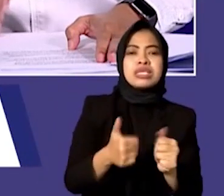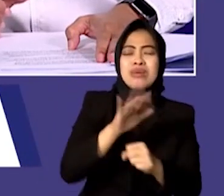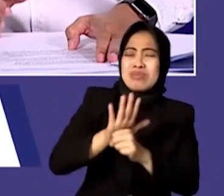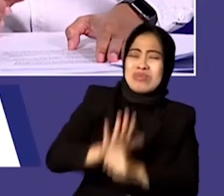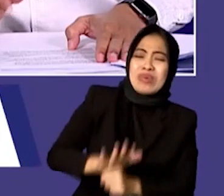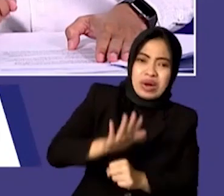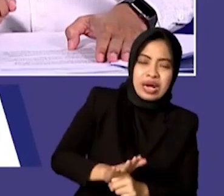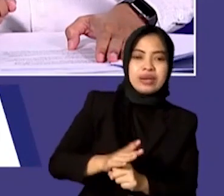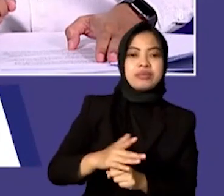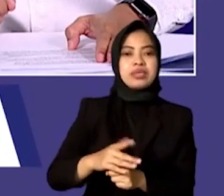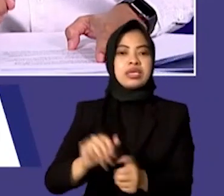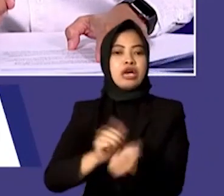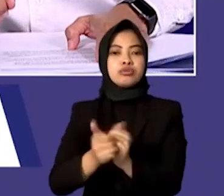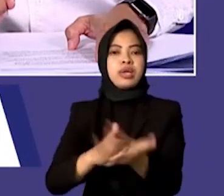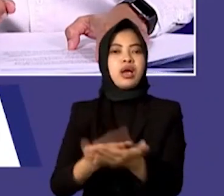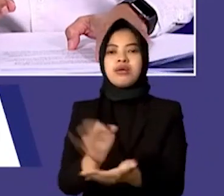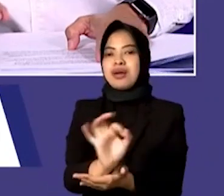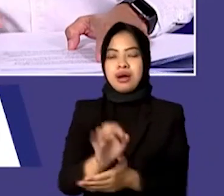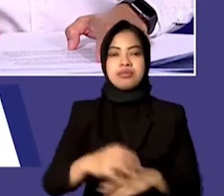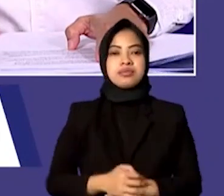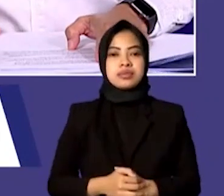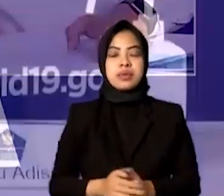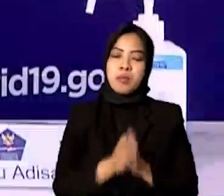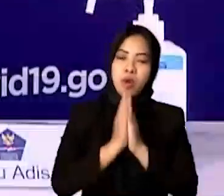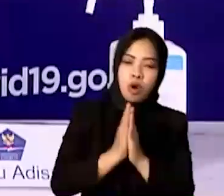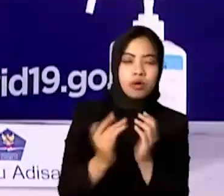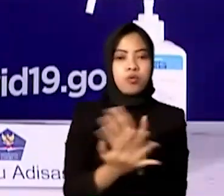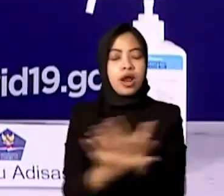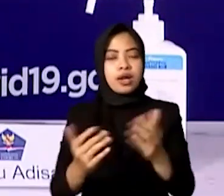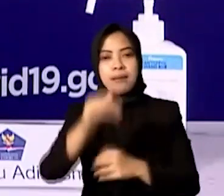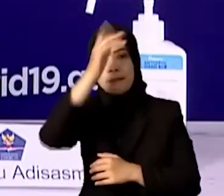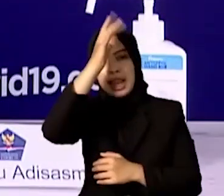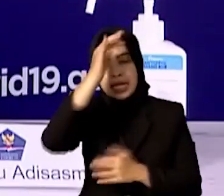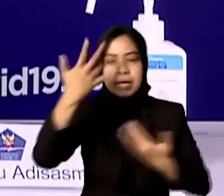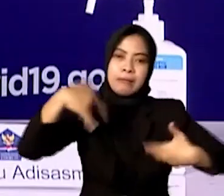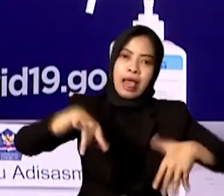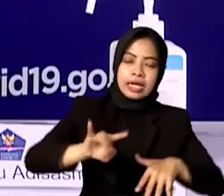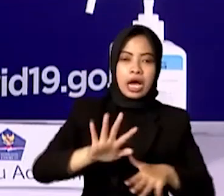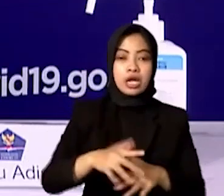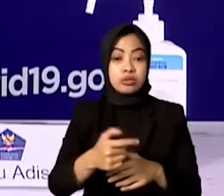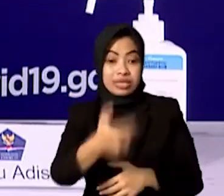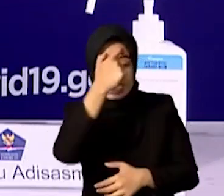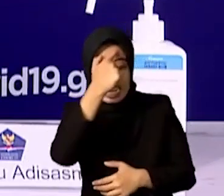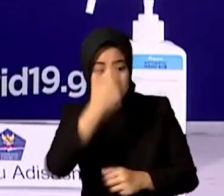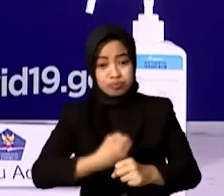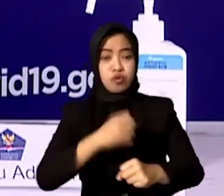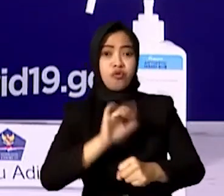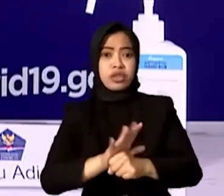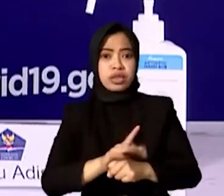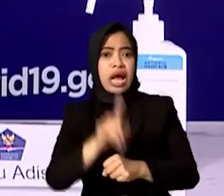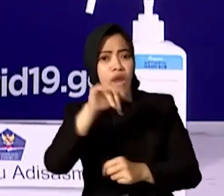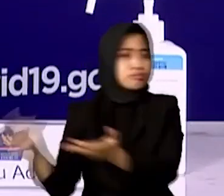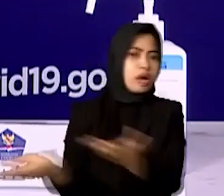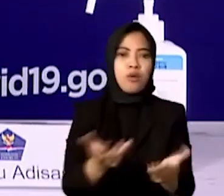menekan angka kematian kepada warga Bali kami mohon jika mengalami gejala profit 19